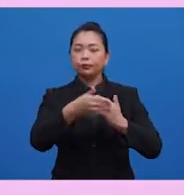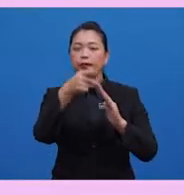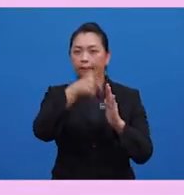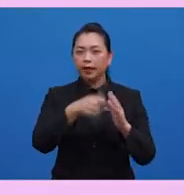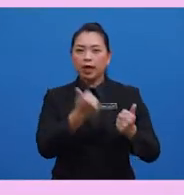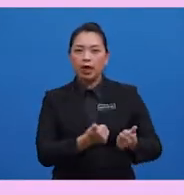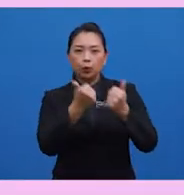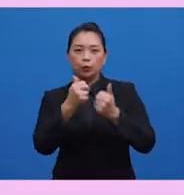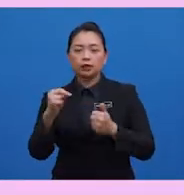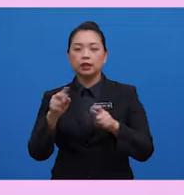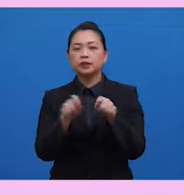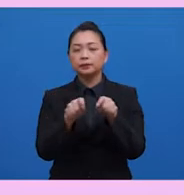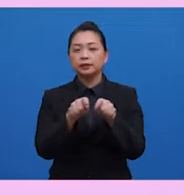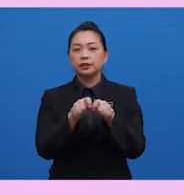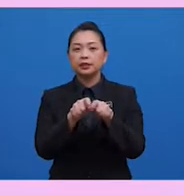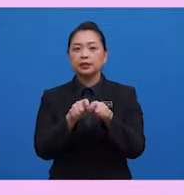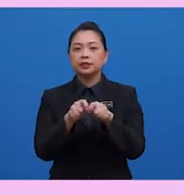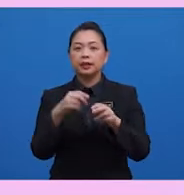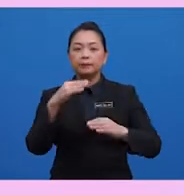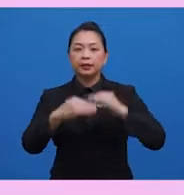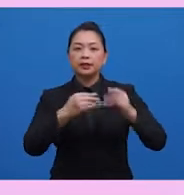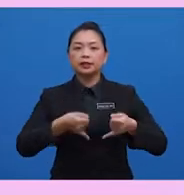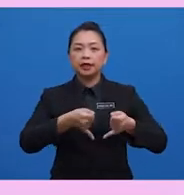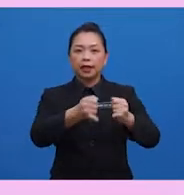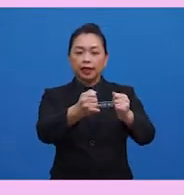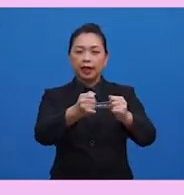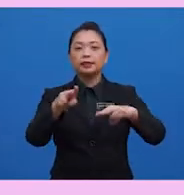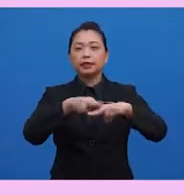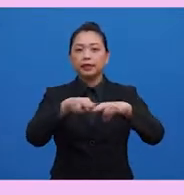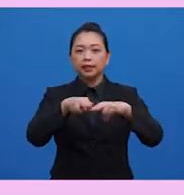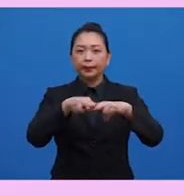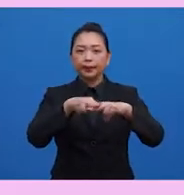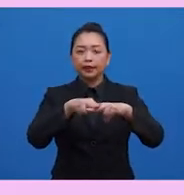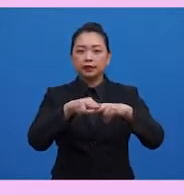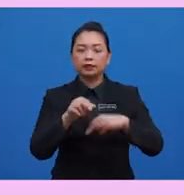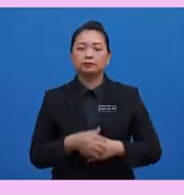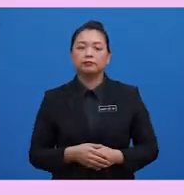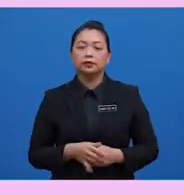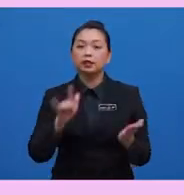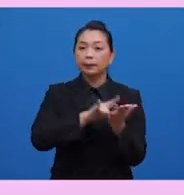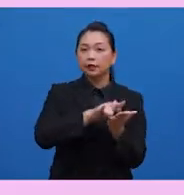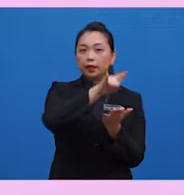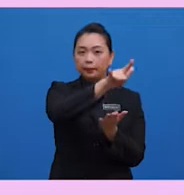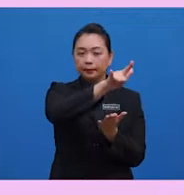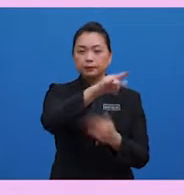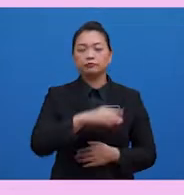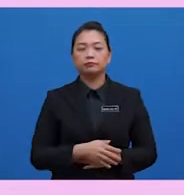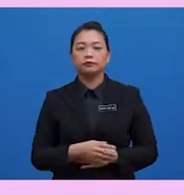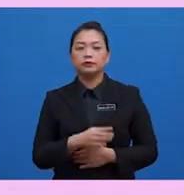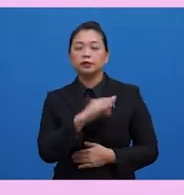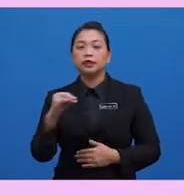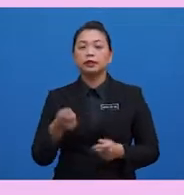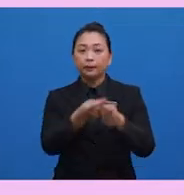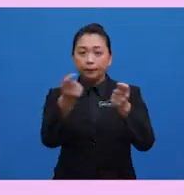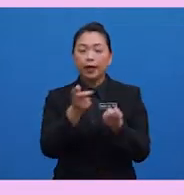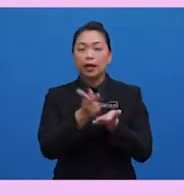pengangkutan seperti pembinaan lebuh raya, landasan dan stesen kereta api, lapangan terbang serta